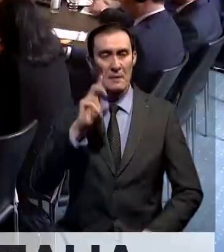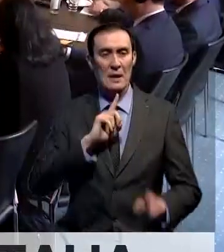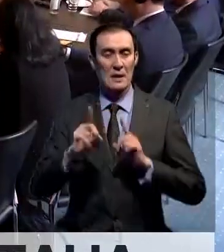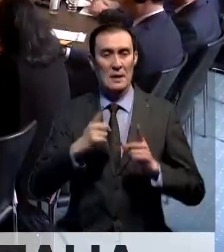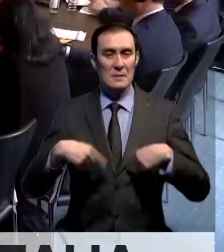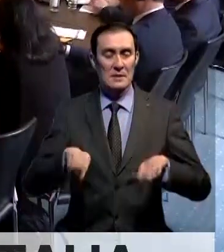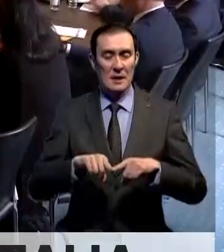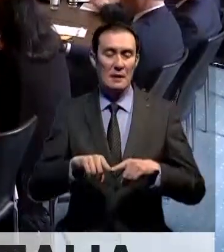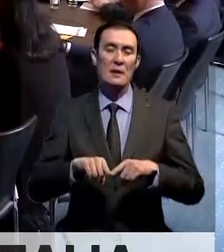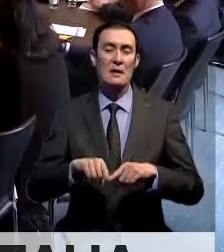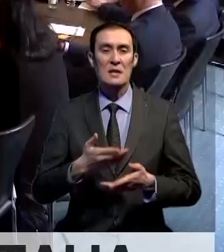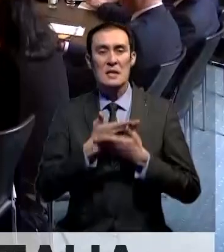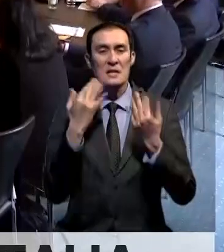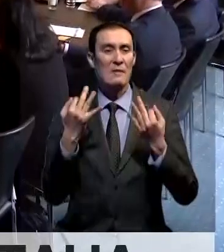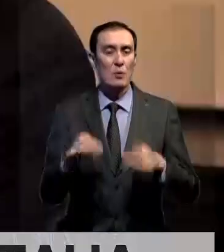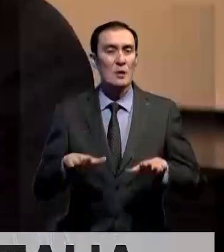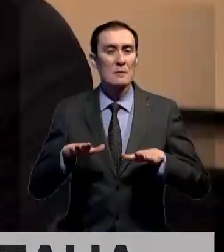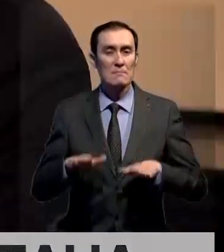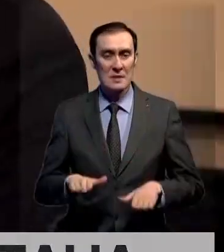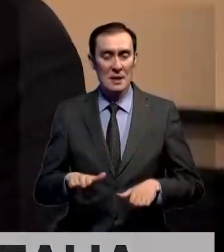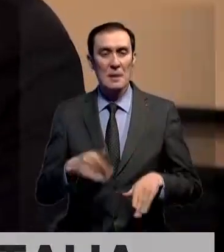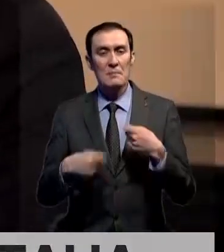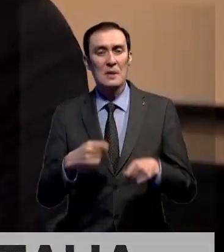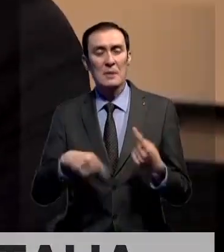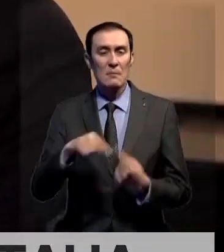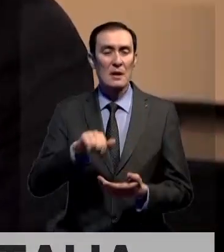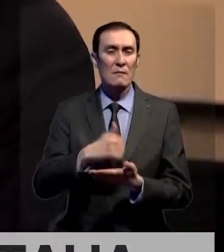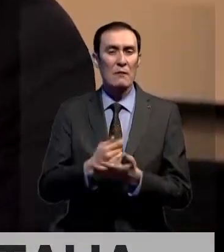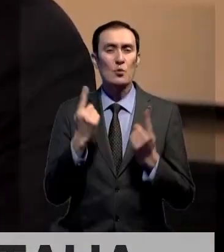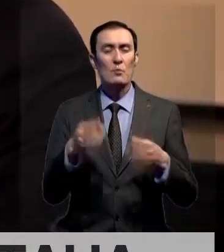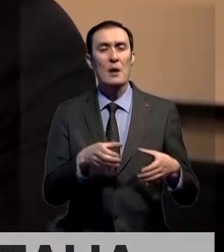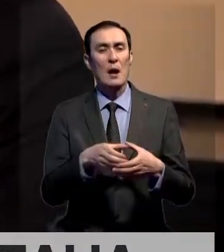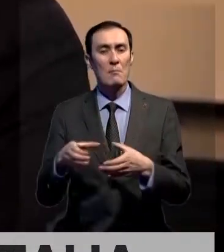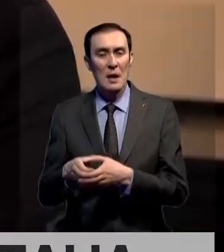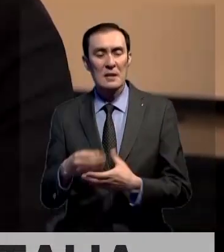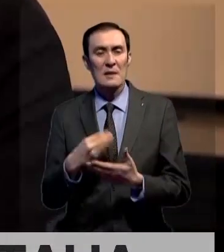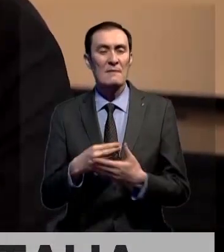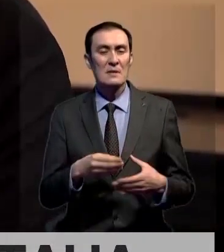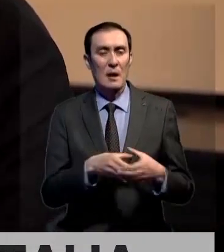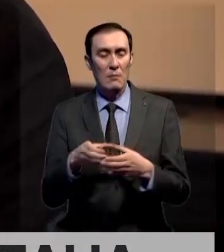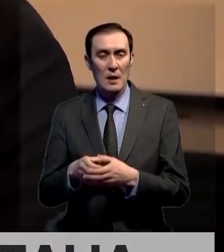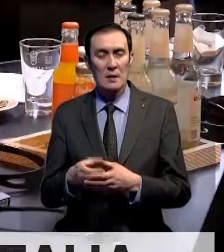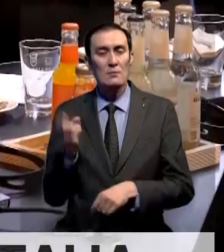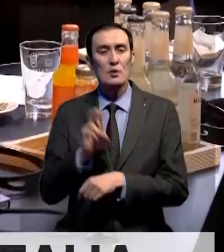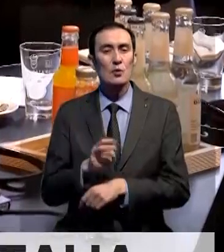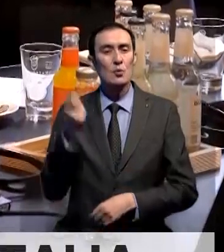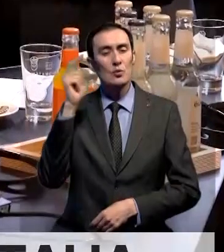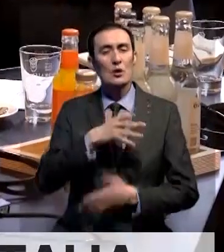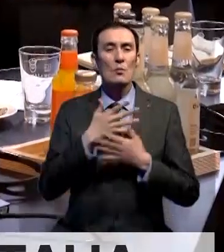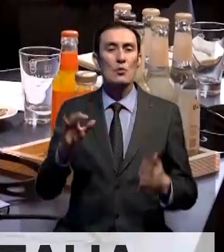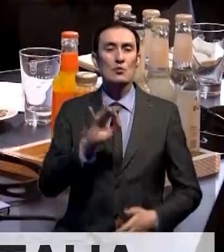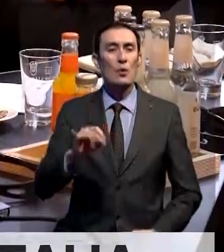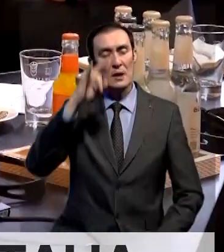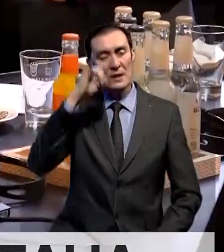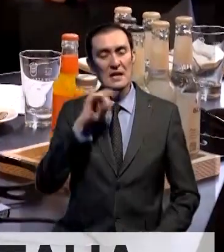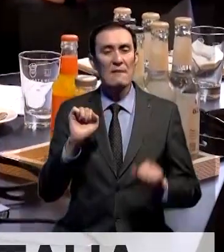торговой палаты Гамбурга нет свободных мест. Предприниматели, главы крупных компаний и инвесторы пришли узнать больше о Казахстане